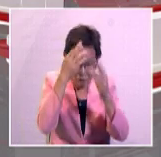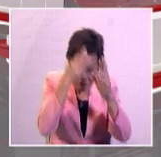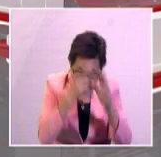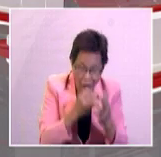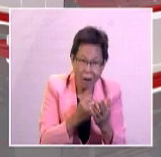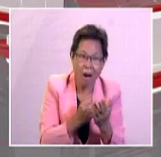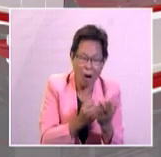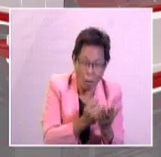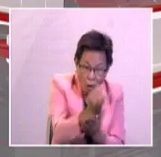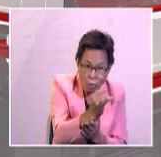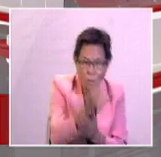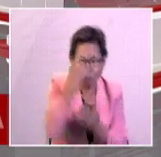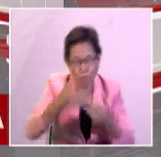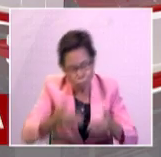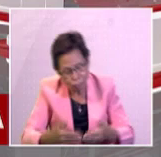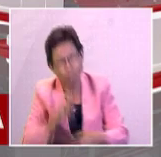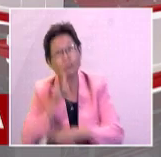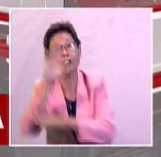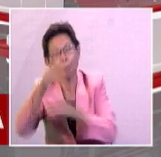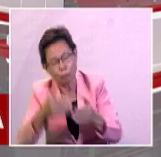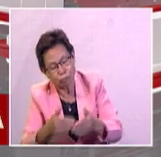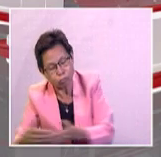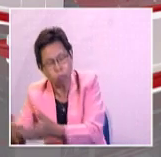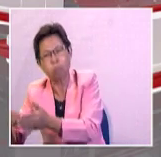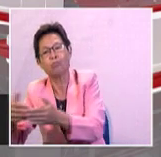menjamin kesinambungan pembangunan negara.